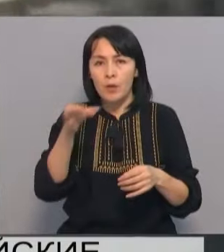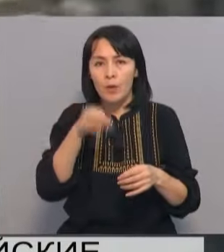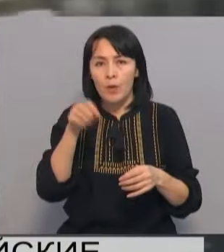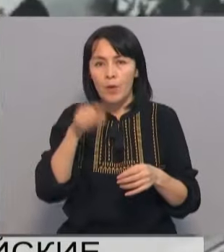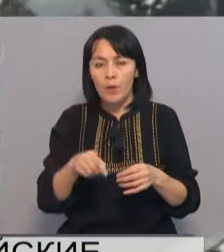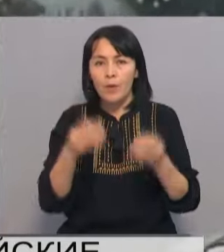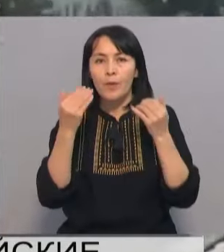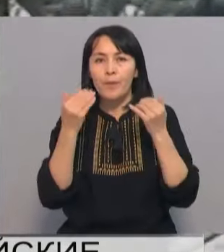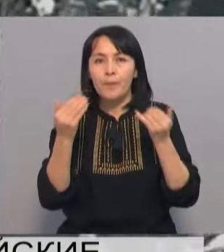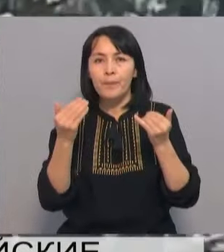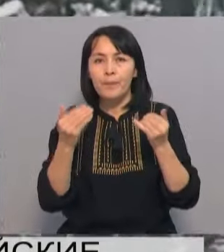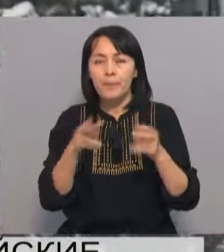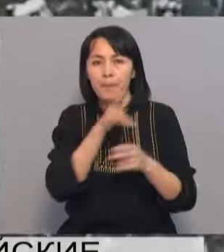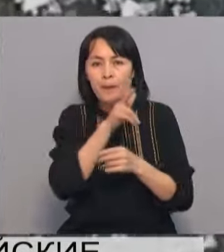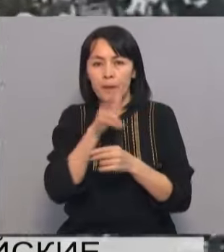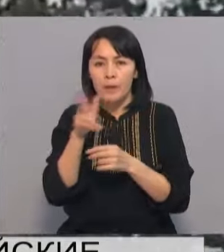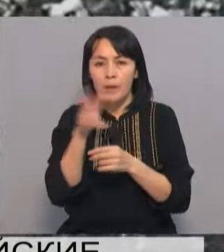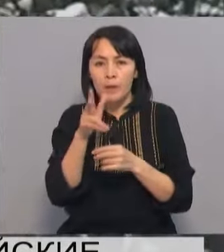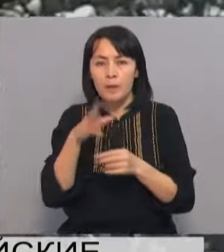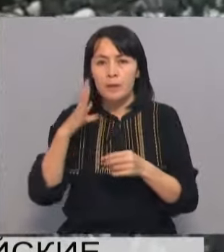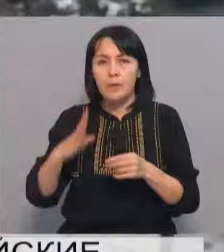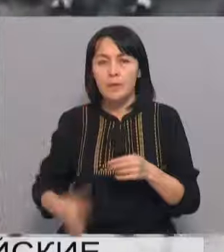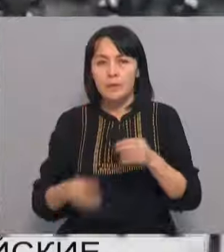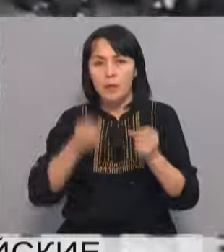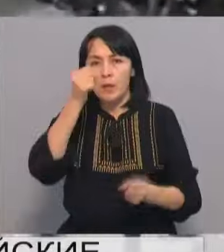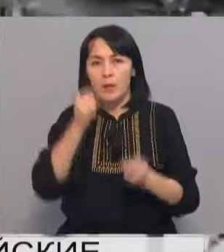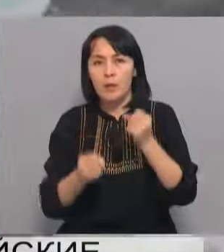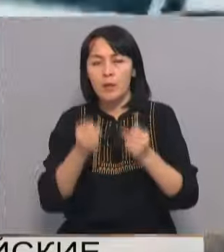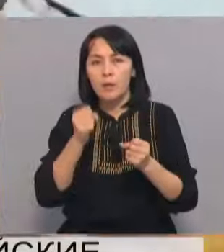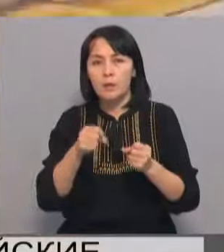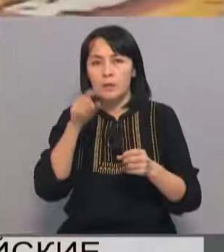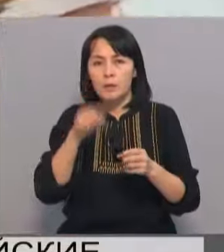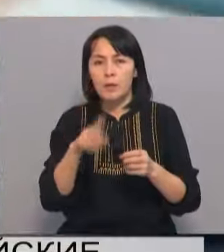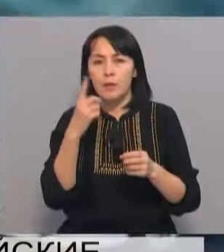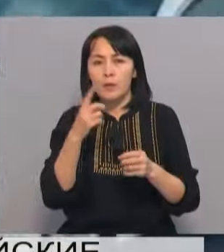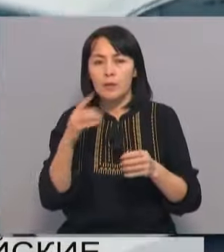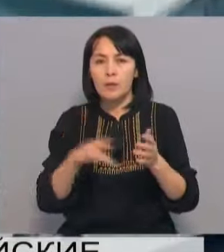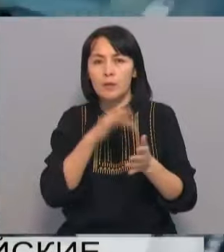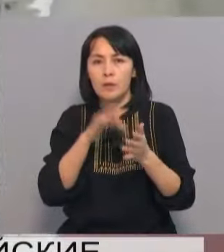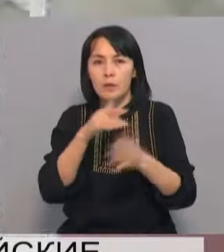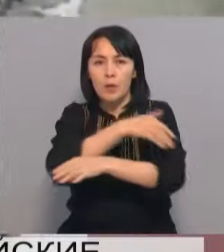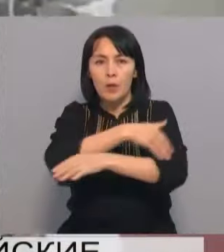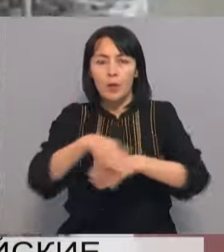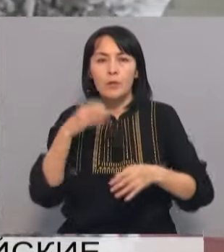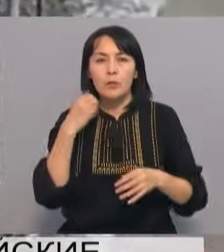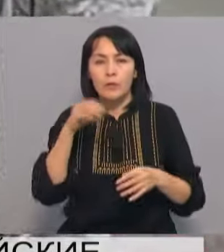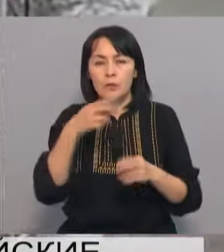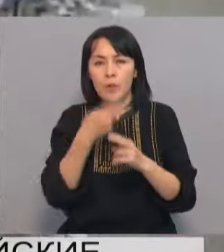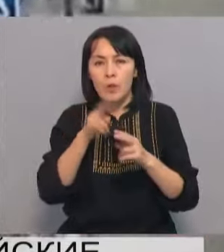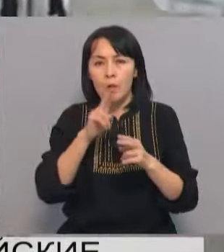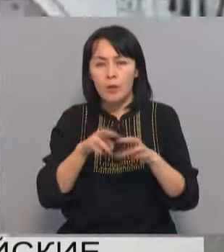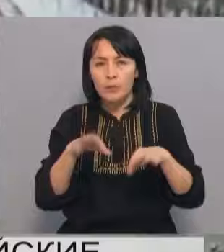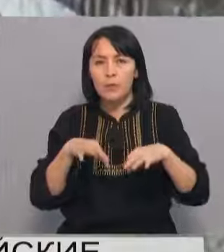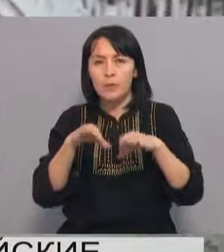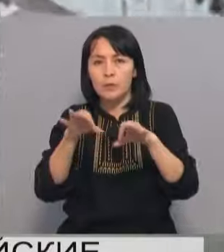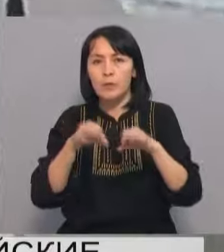области посредством камер видеонаблюдения установили автомобиль Toyota Camry на одной из центральных улиц Туркестана, который